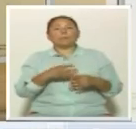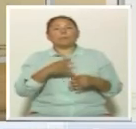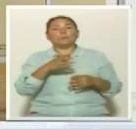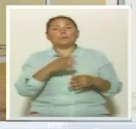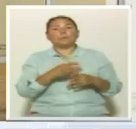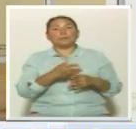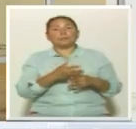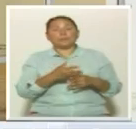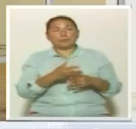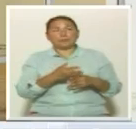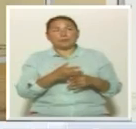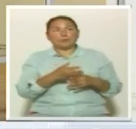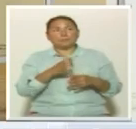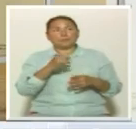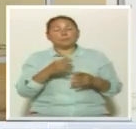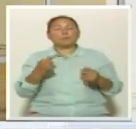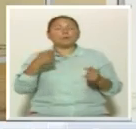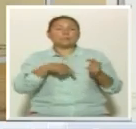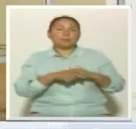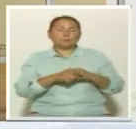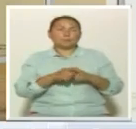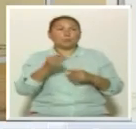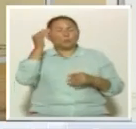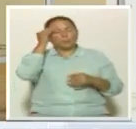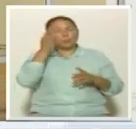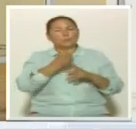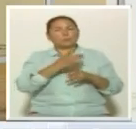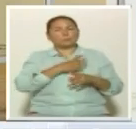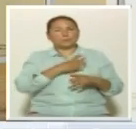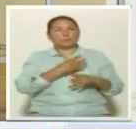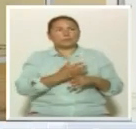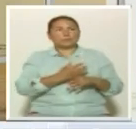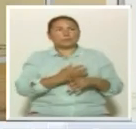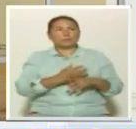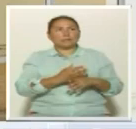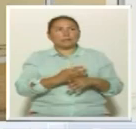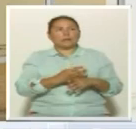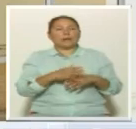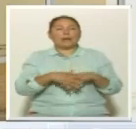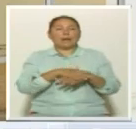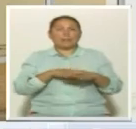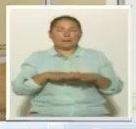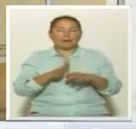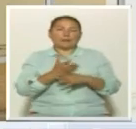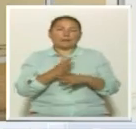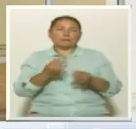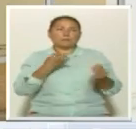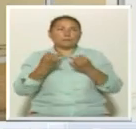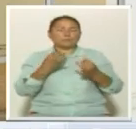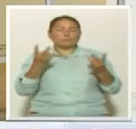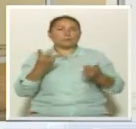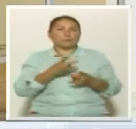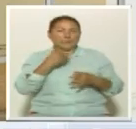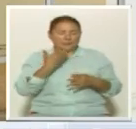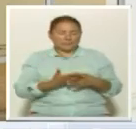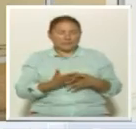мынау мүлдем ойнада алмау керек, сыйлық дейтін, дәмет ет дейтін, халыққа адал қызмет істеу керек, берген